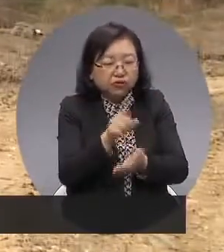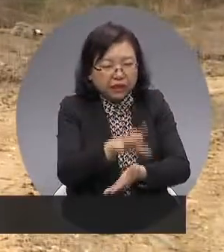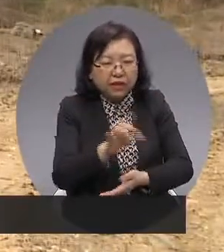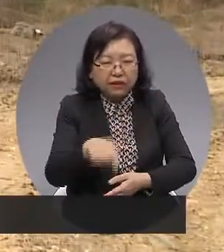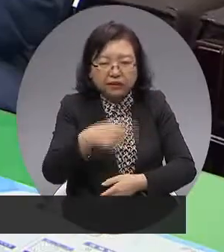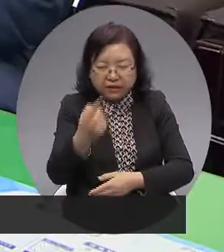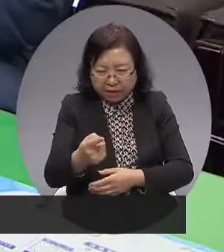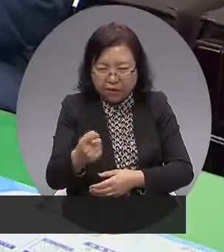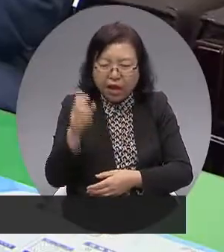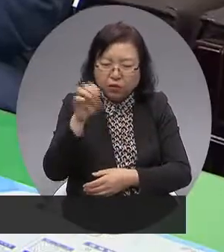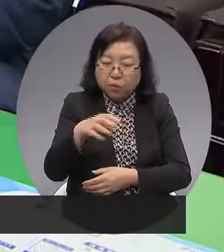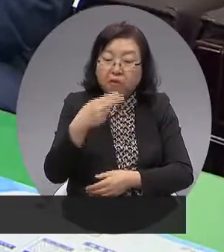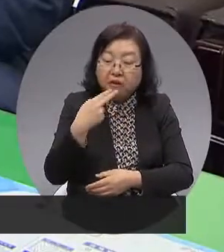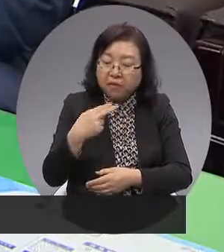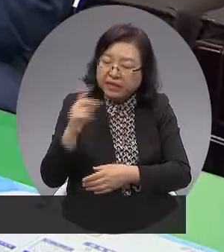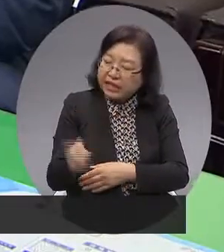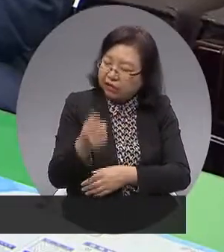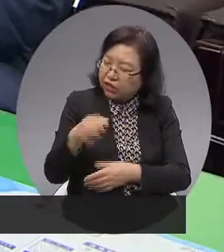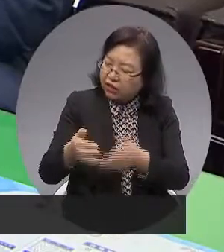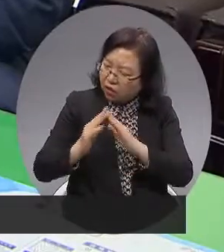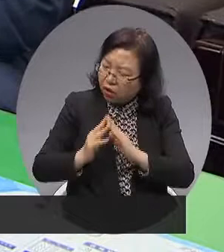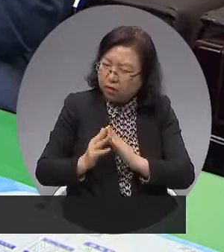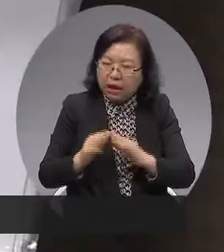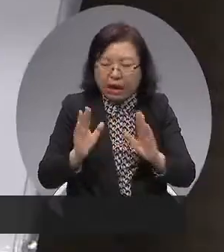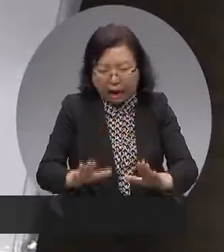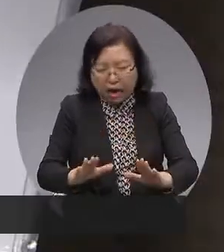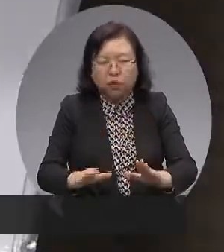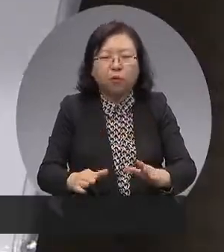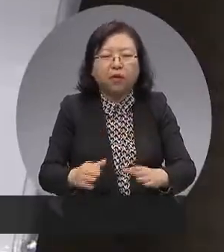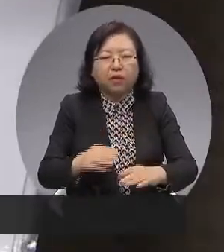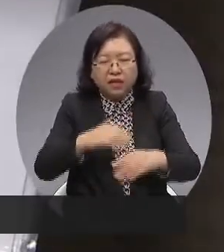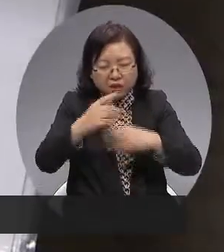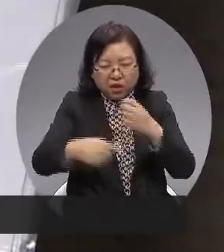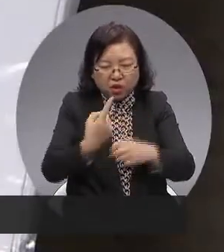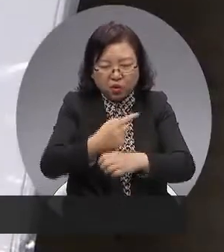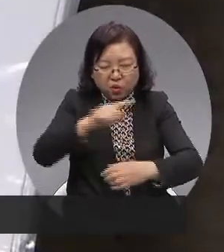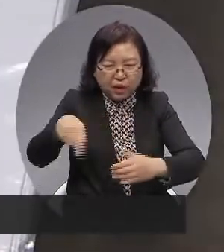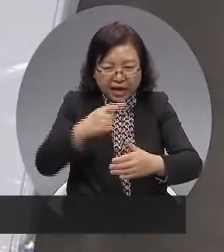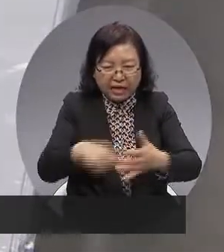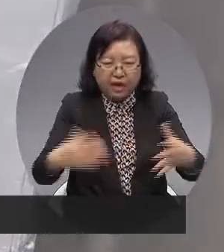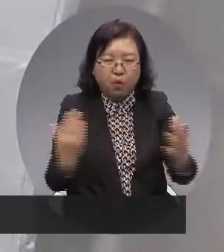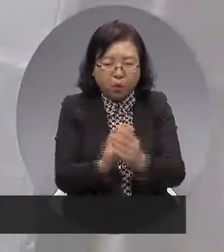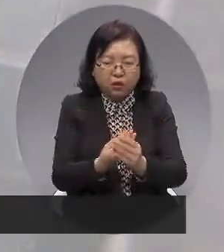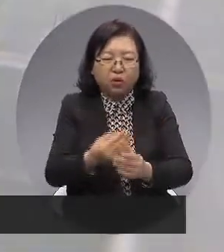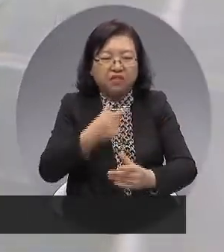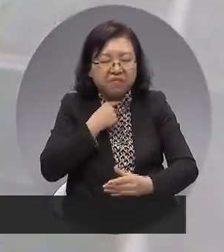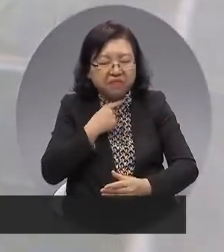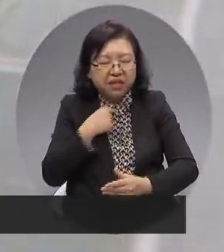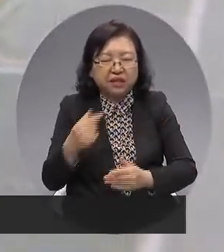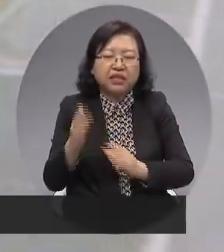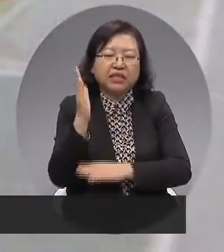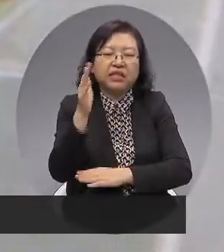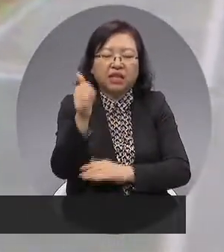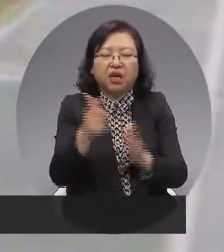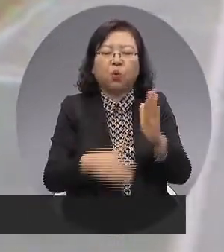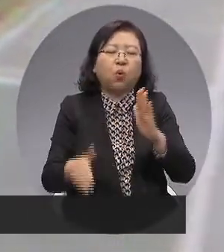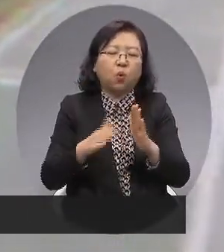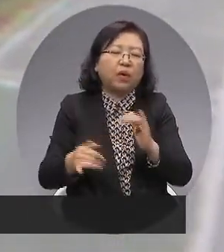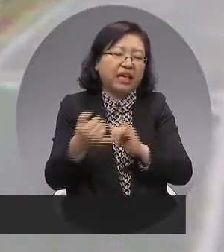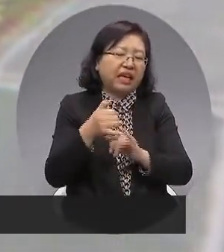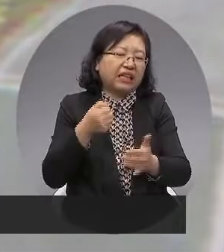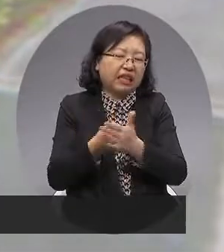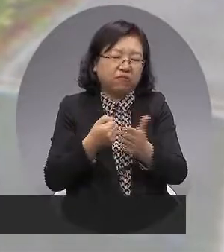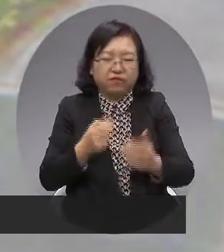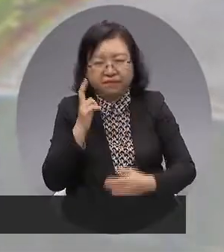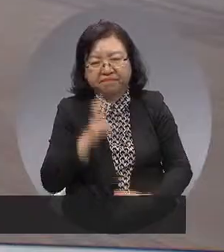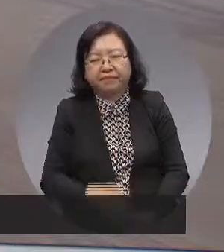착공부터 강행한 이 야구장은 올해까지 조성을 마치겠다는 현직 시장의 공약 사업입니다. MBC 뉴스 심충만입니다.